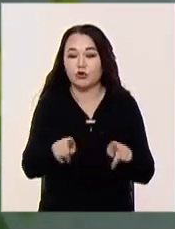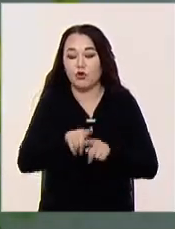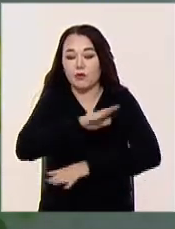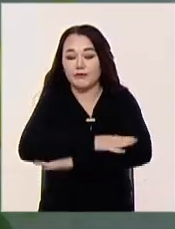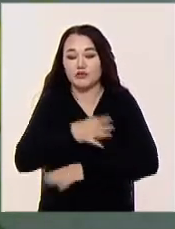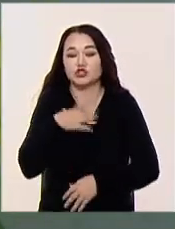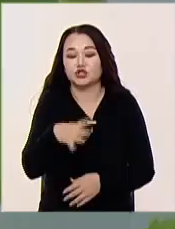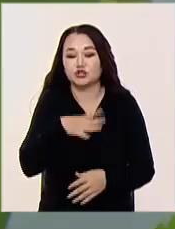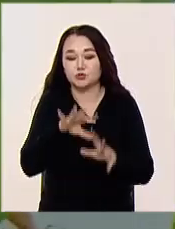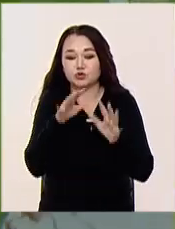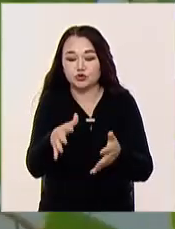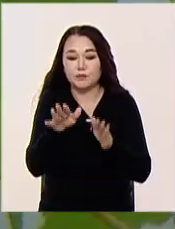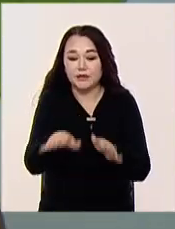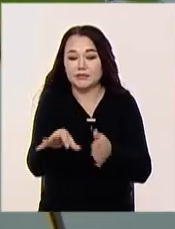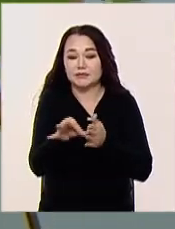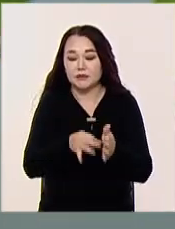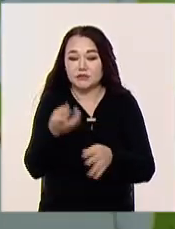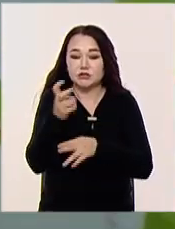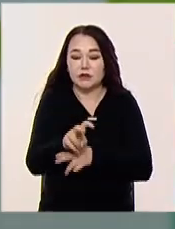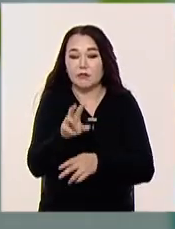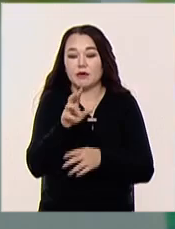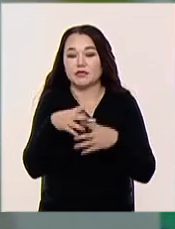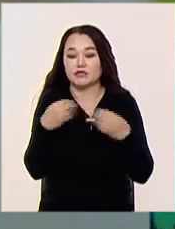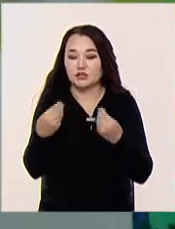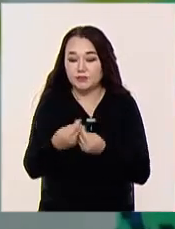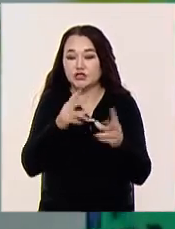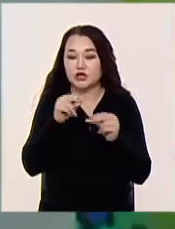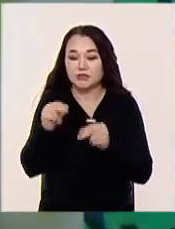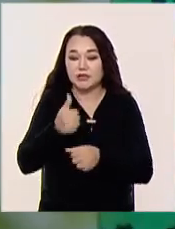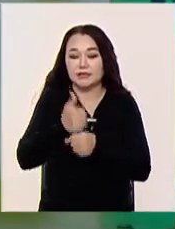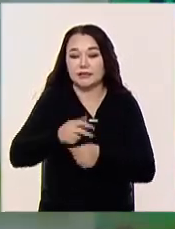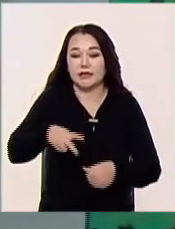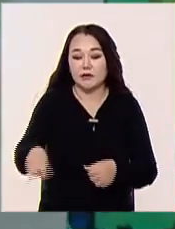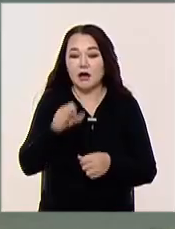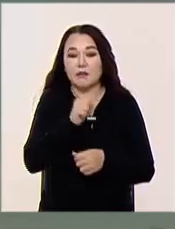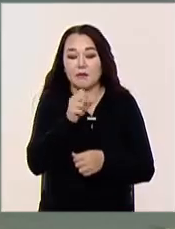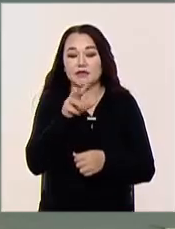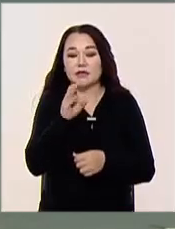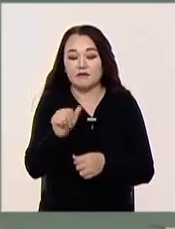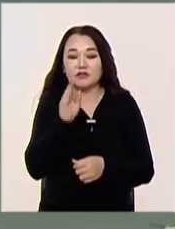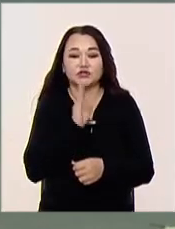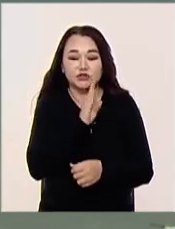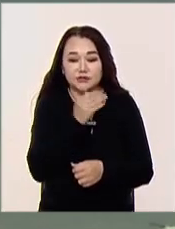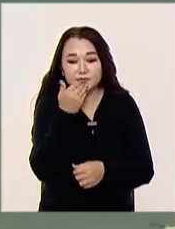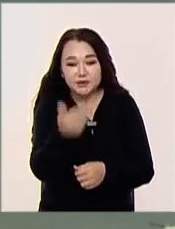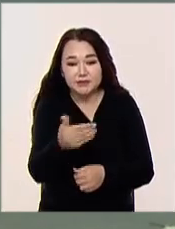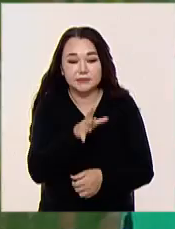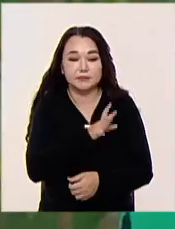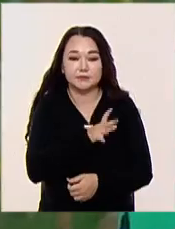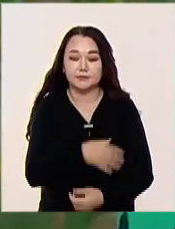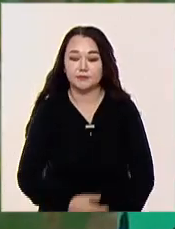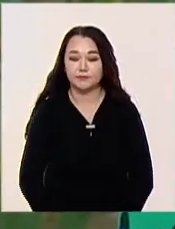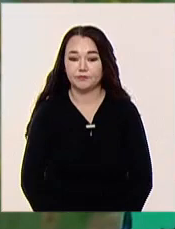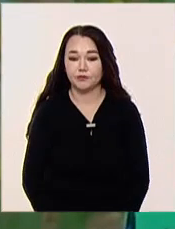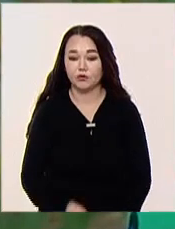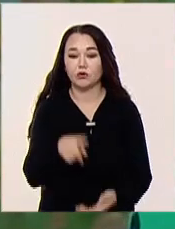үшін барғанын оқиға орнына арнайы барған Бақыт отбасы орталығының басшысы Ақмарал Басирова келіншектен сұраған екен.